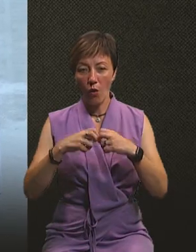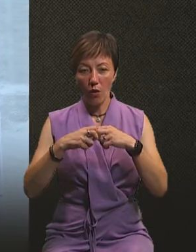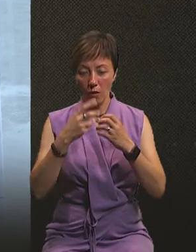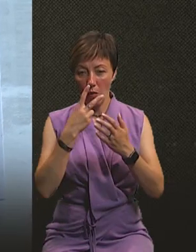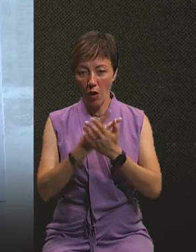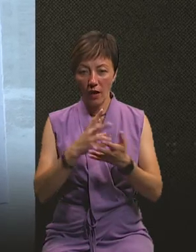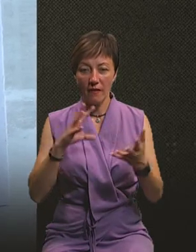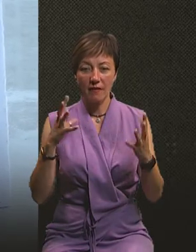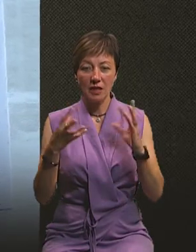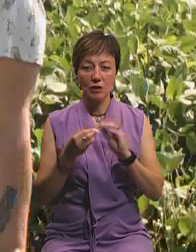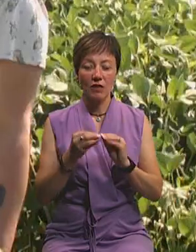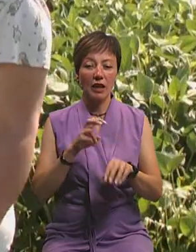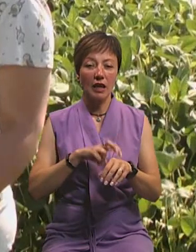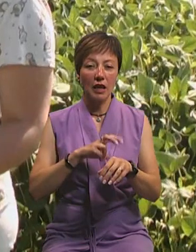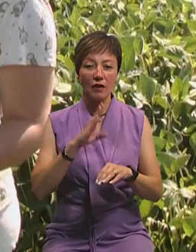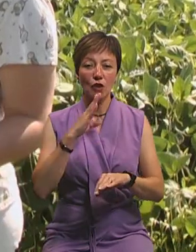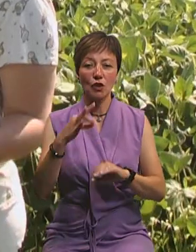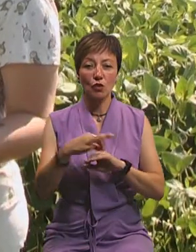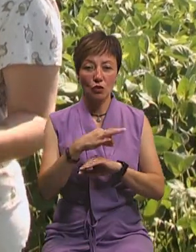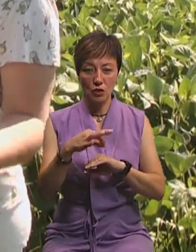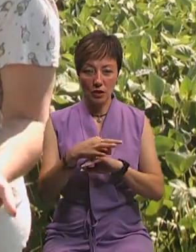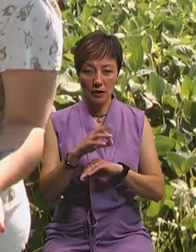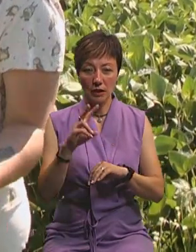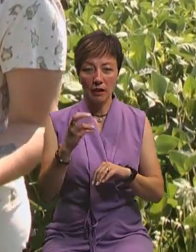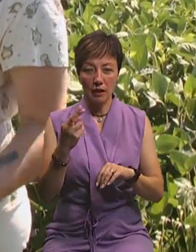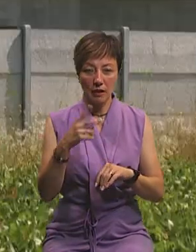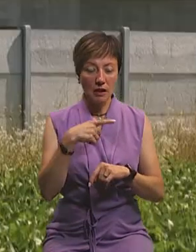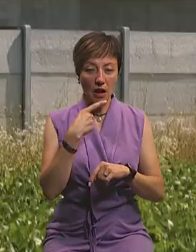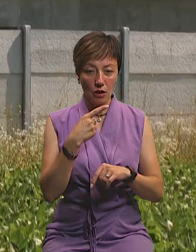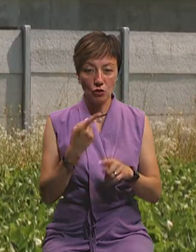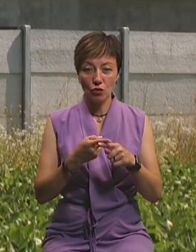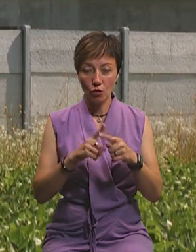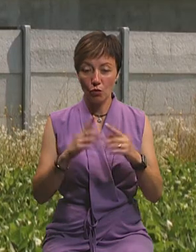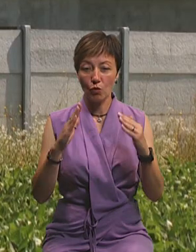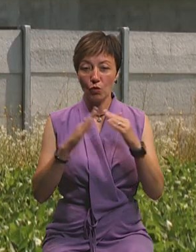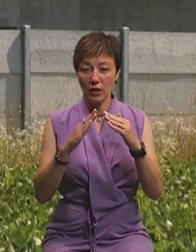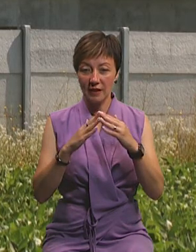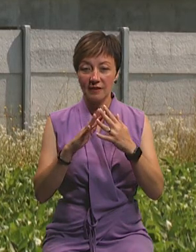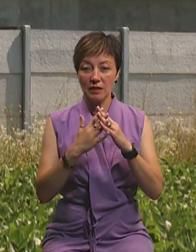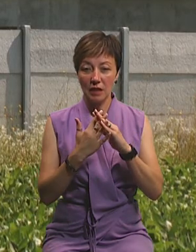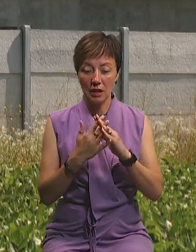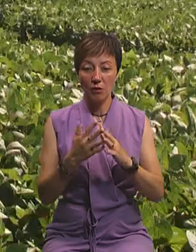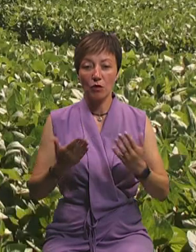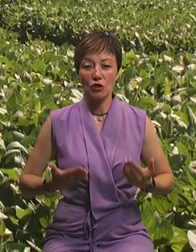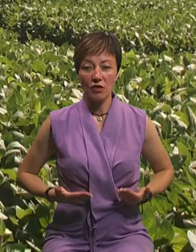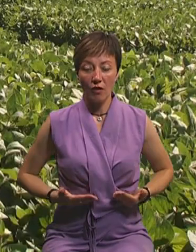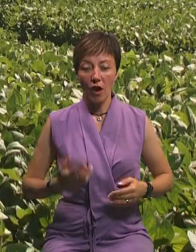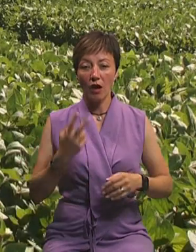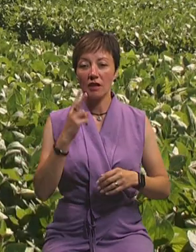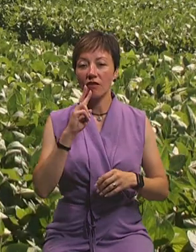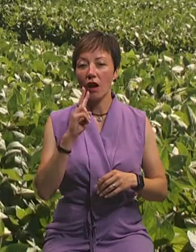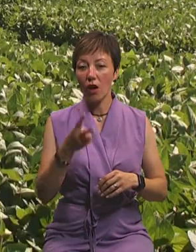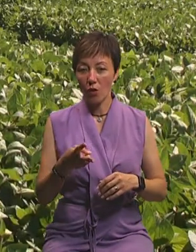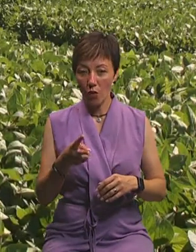відповідні висновки лікарів дружина Олександра Леся медведюк говорить цьому будинку в селі Качанівка проживають два роки